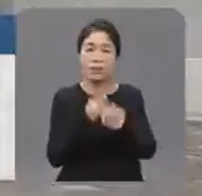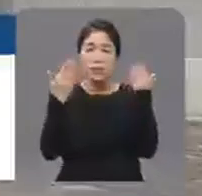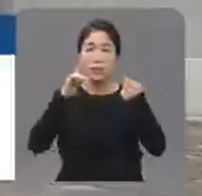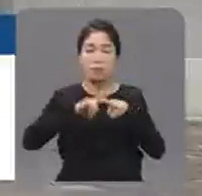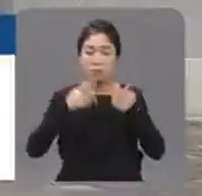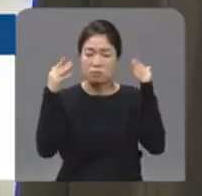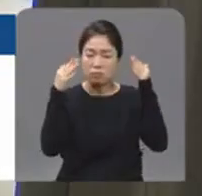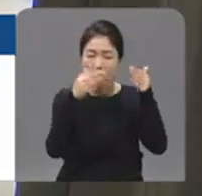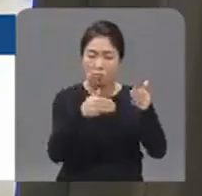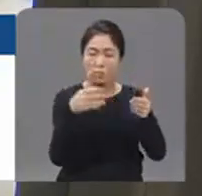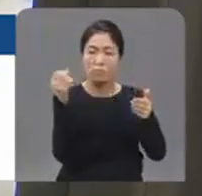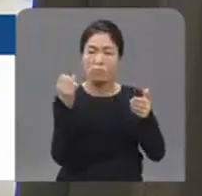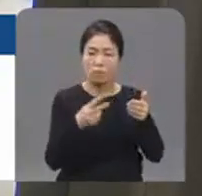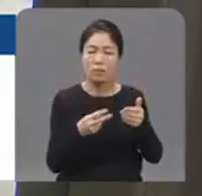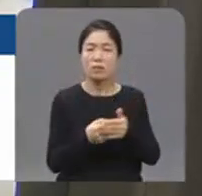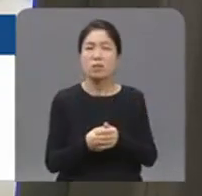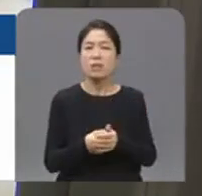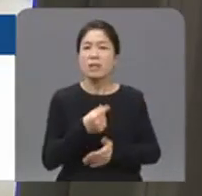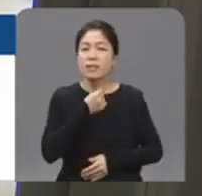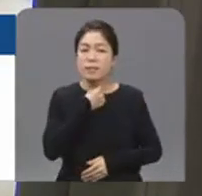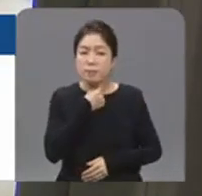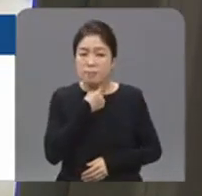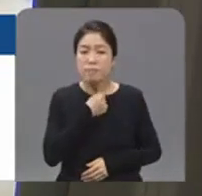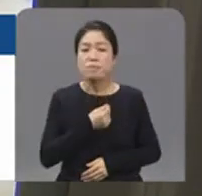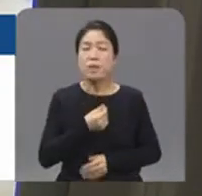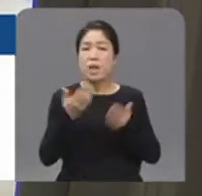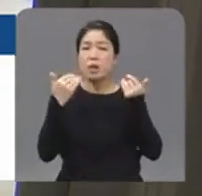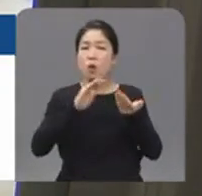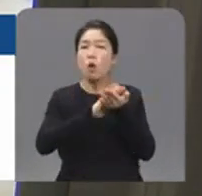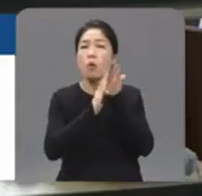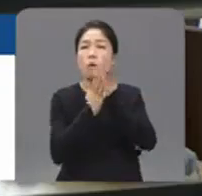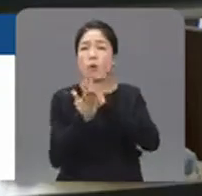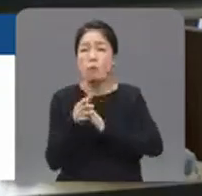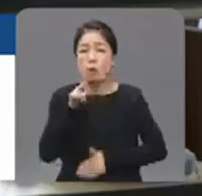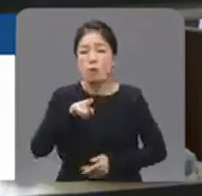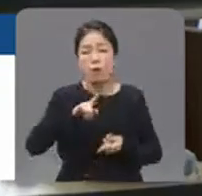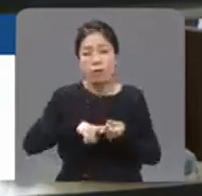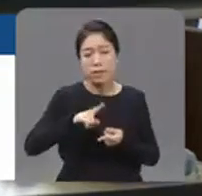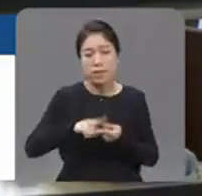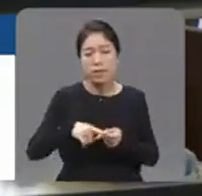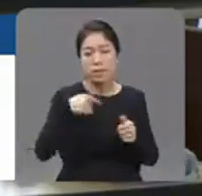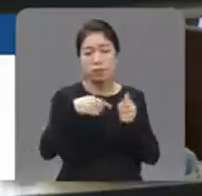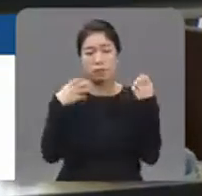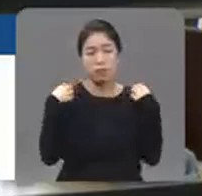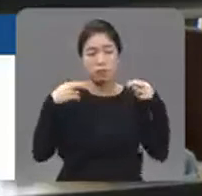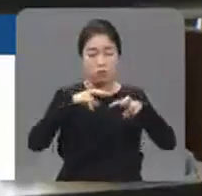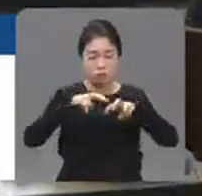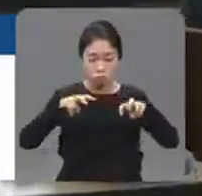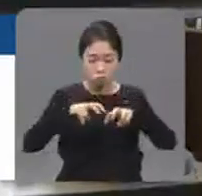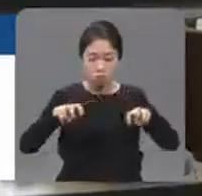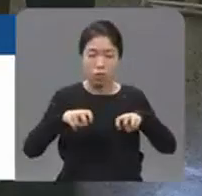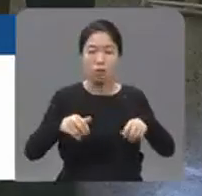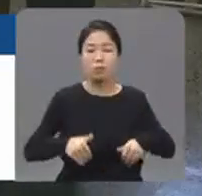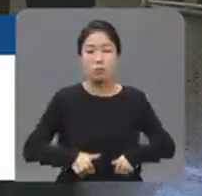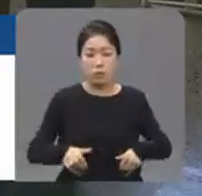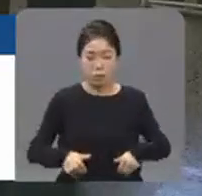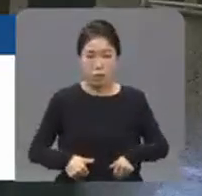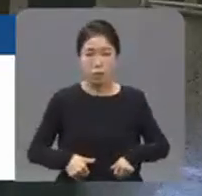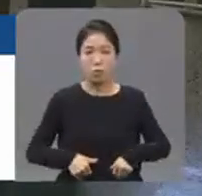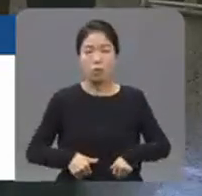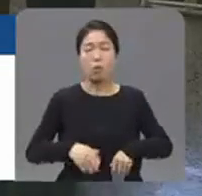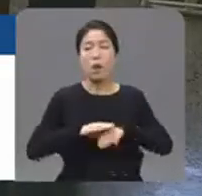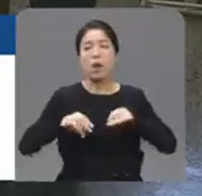쏠림 현상이라든가 희망의 특정 유형들이 변해가고 있는 부분에 대해서 교육청은 분석을 하셔야